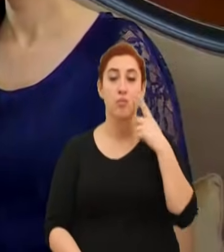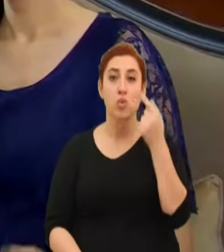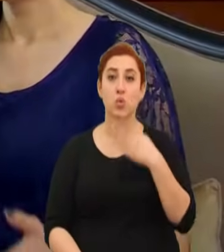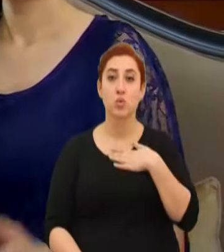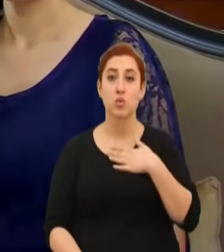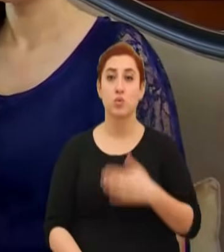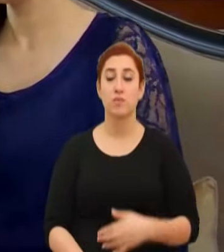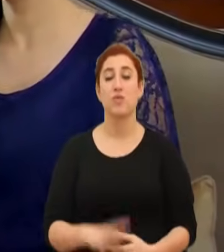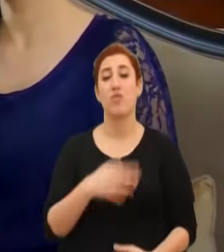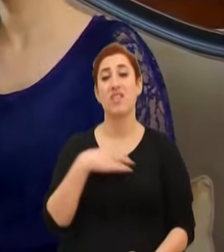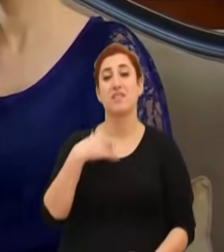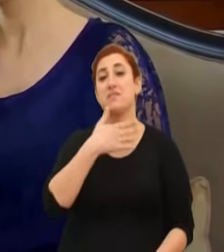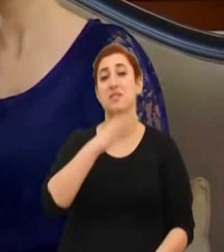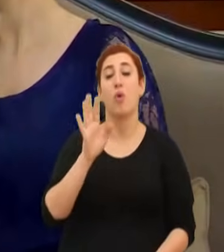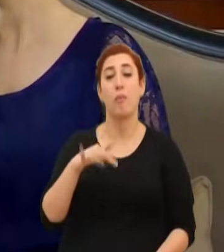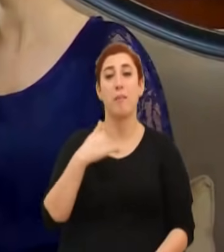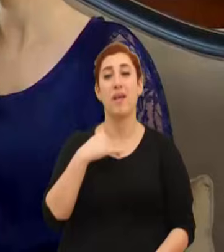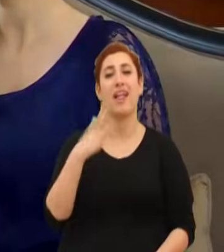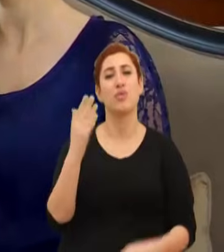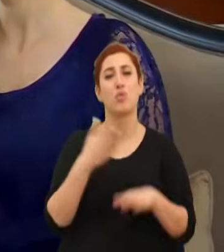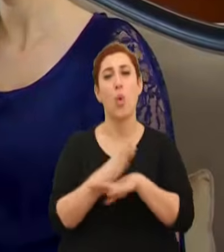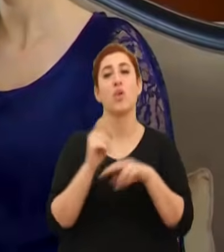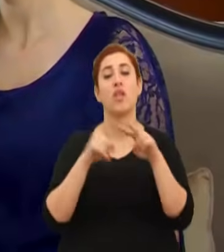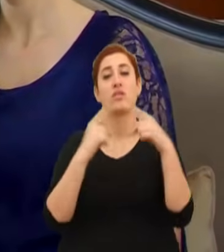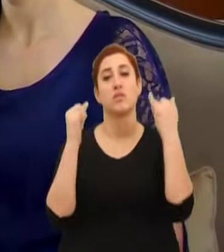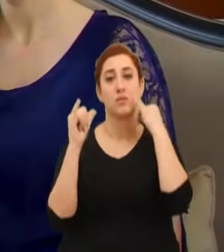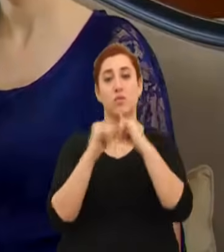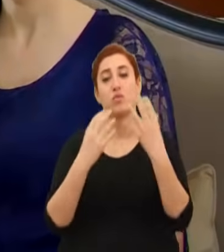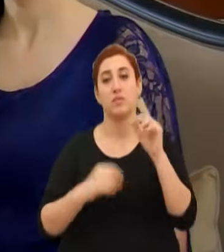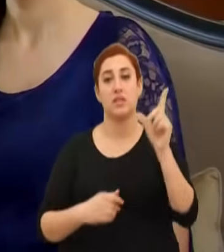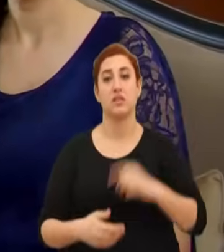boncuğum? Of anne bilmiyorum ama bence en doğrusu Nazlı'nın konuşması.